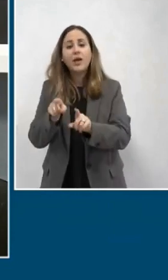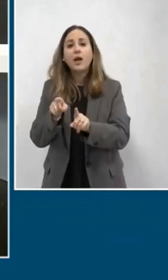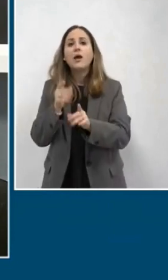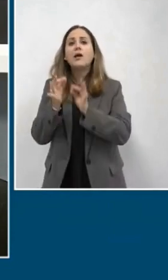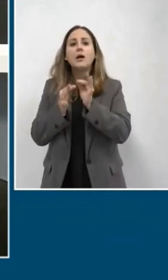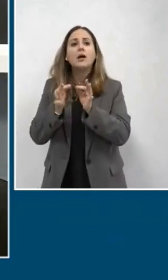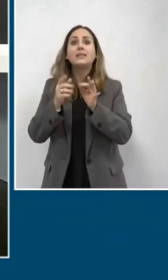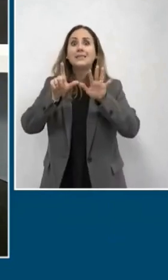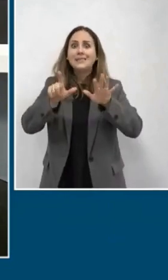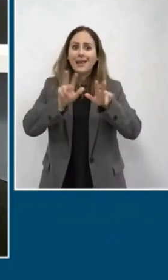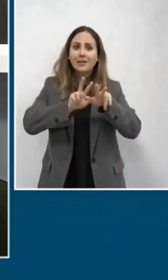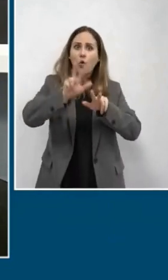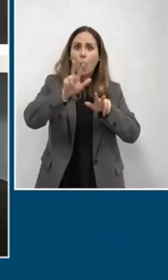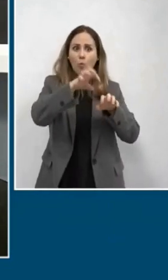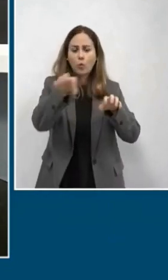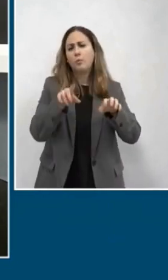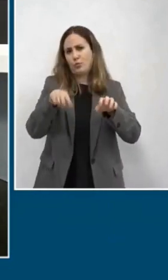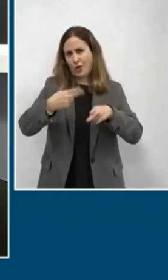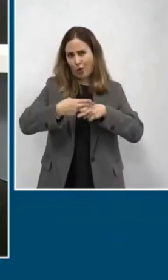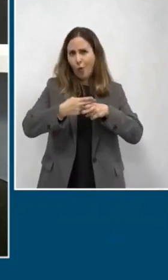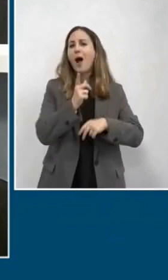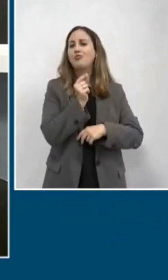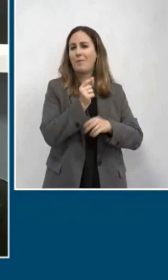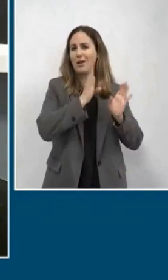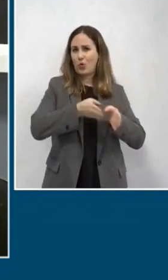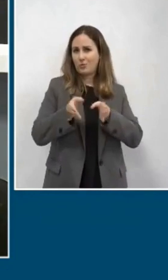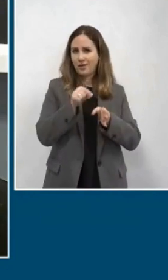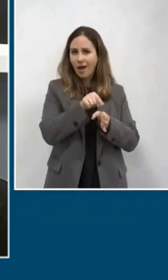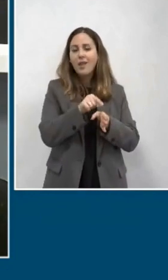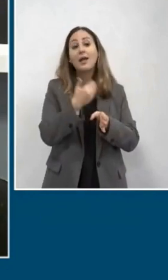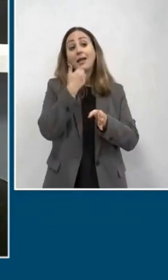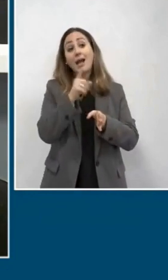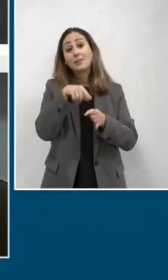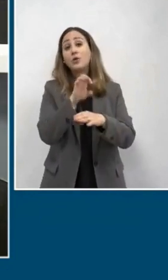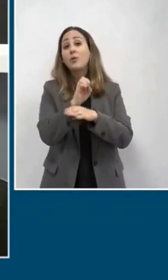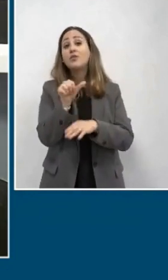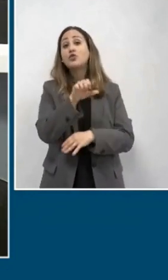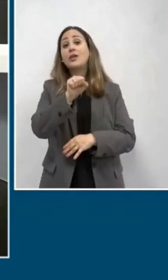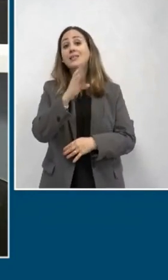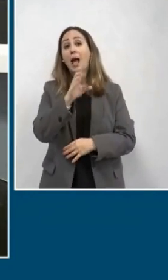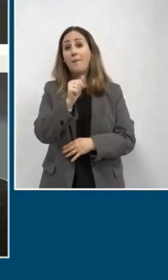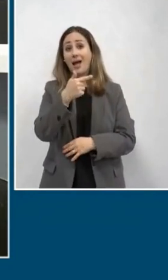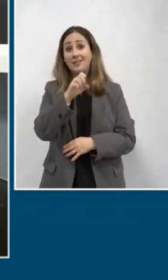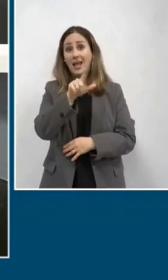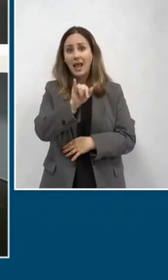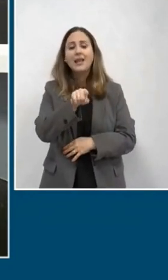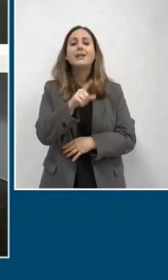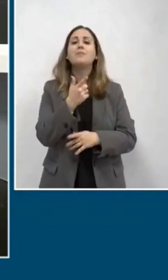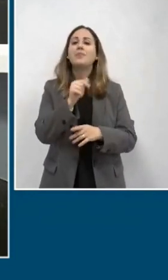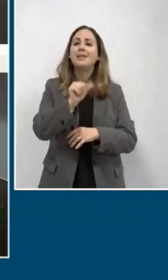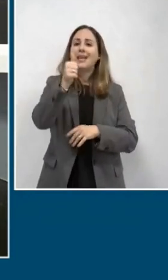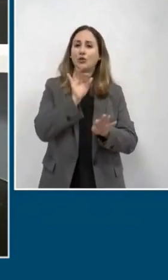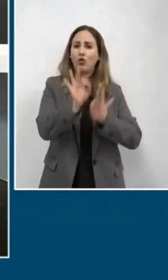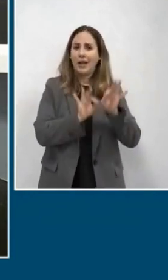in sette grandi città del paese siamo anche qui a Roma al Gemelli e ringrazio il professor Sabatelli che è il direttore clinico del Nemo Roma adulti